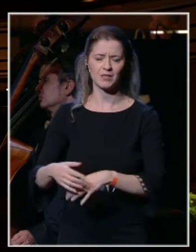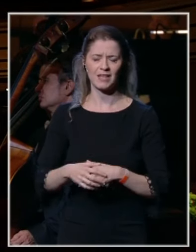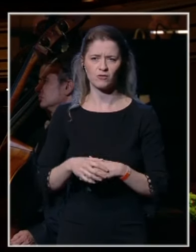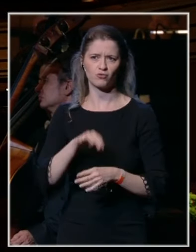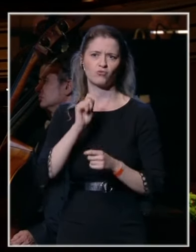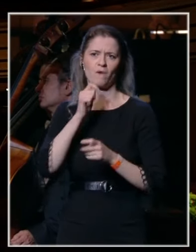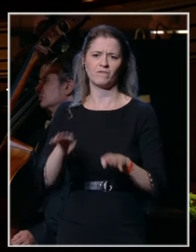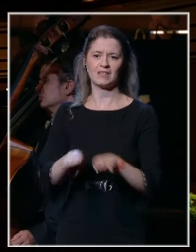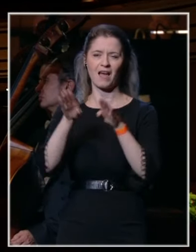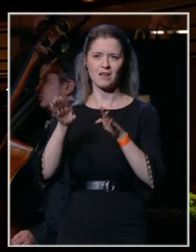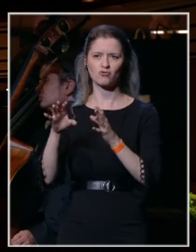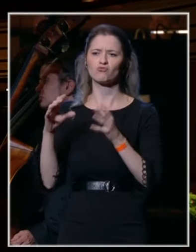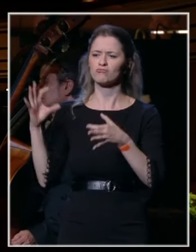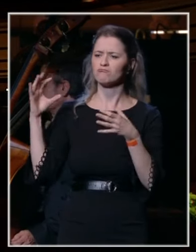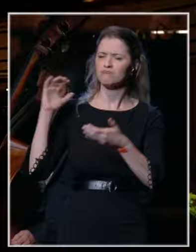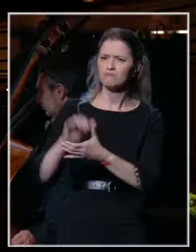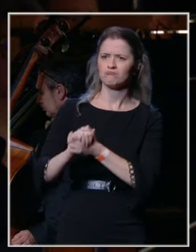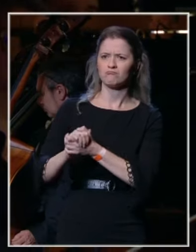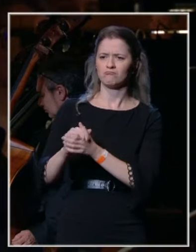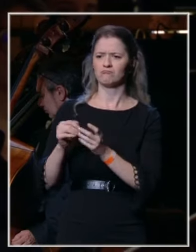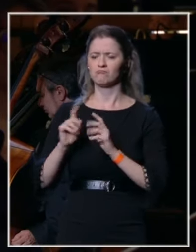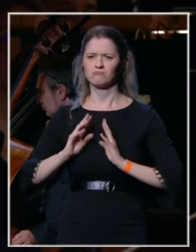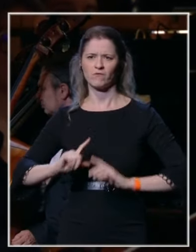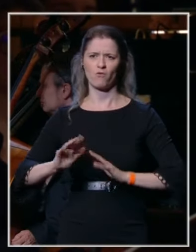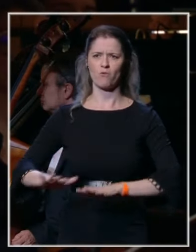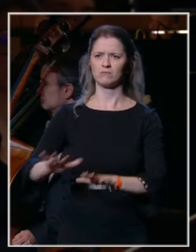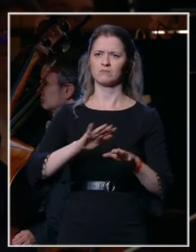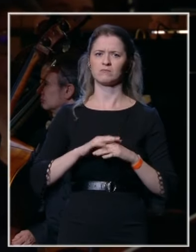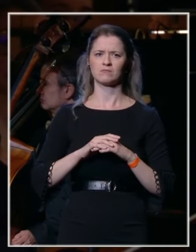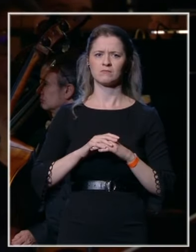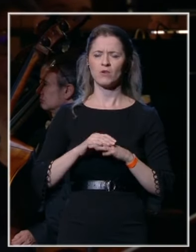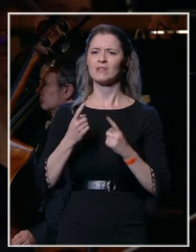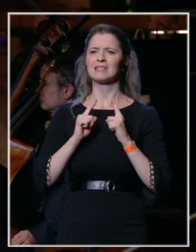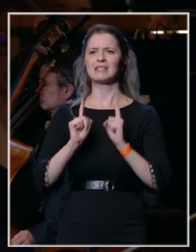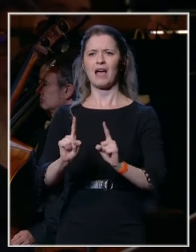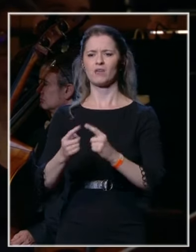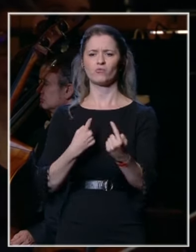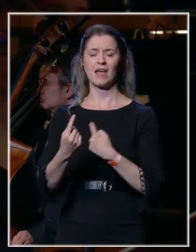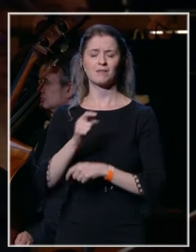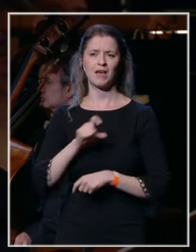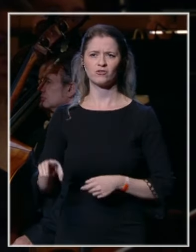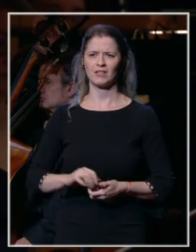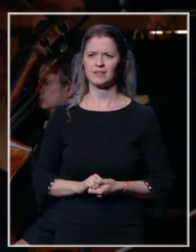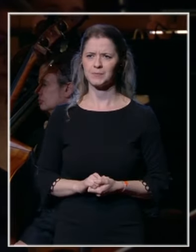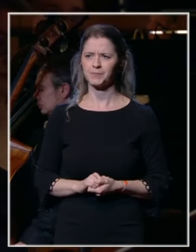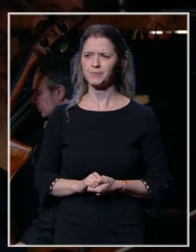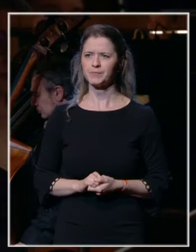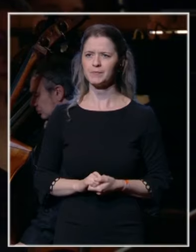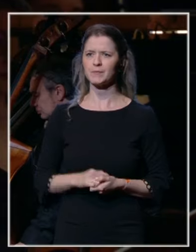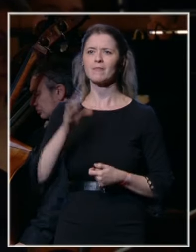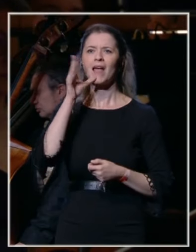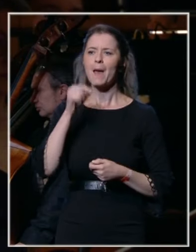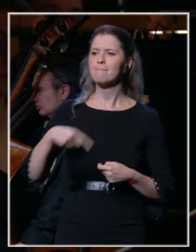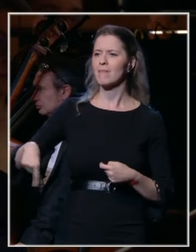honfitársunk állt szorosan egymás mellé, hogy kiálljon egymásért. Az emberek